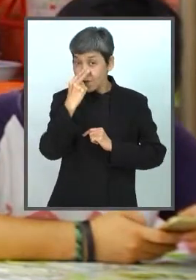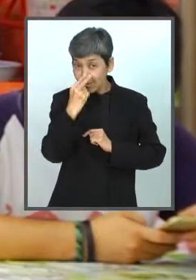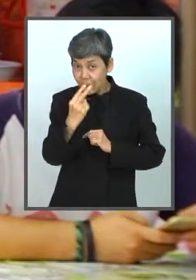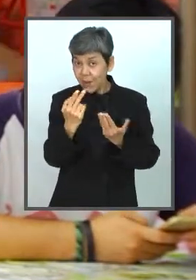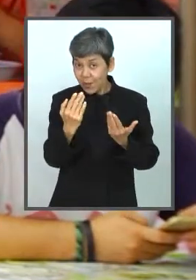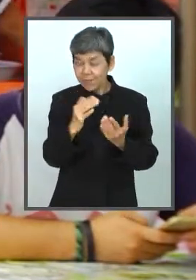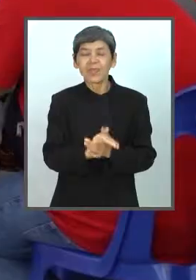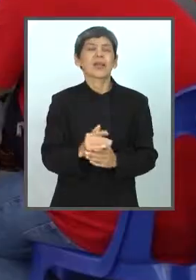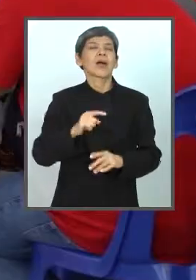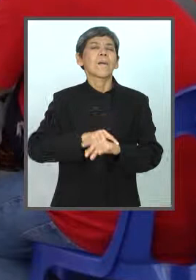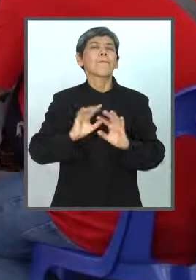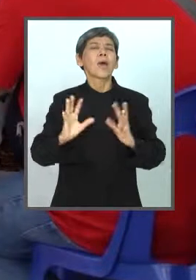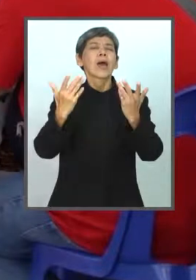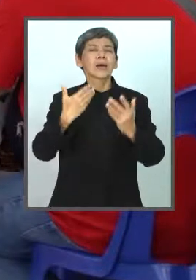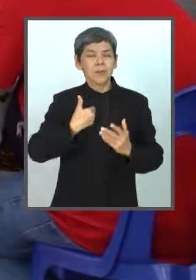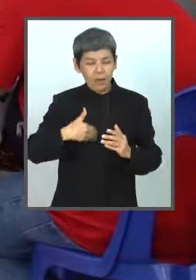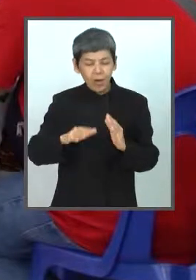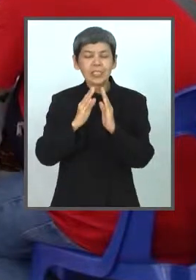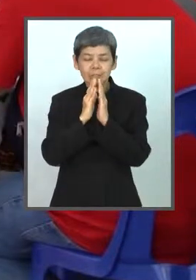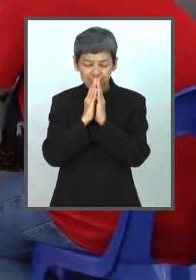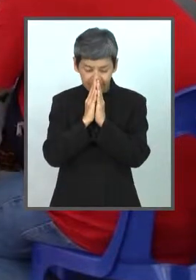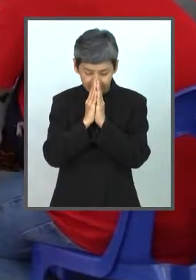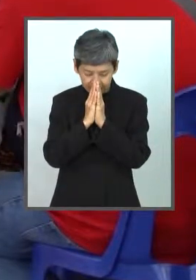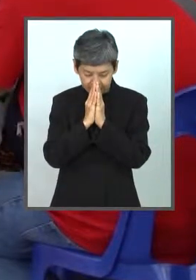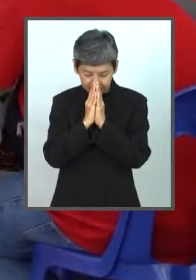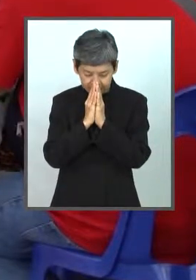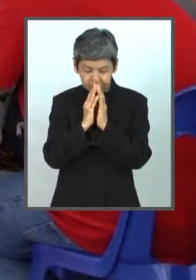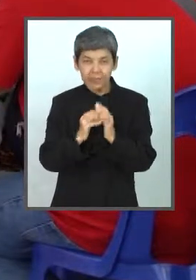คอยติดตามกันด้วยนะคะวันนี้หมดเวลาแล้วสวัสดีค่ะ